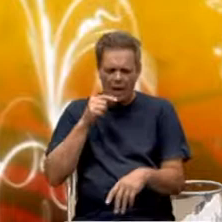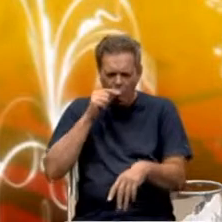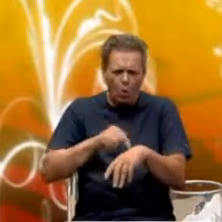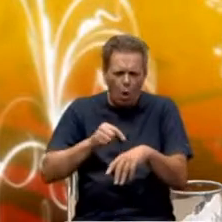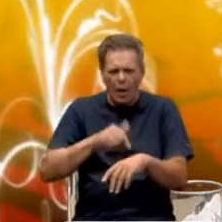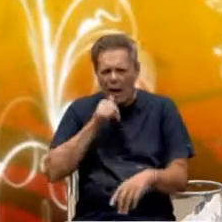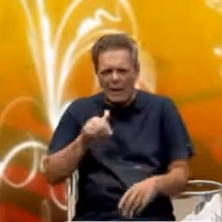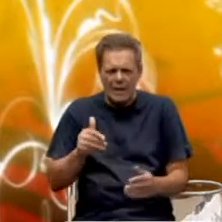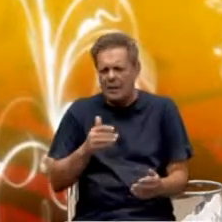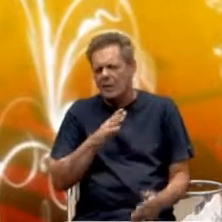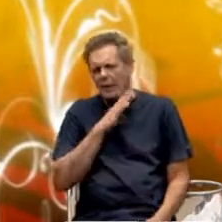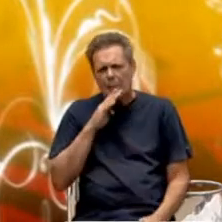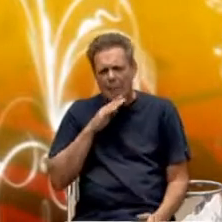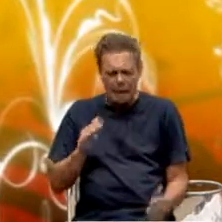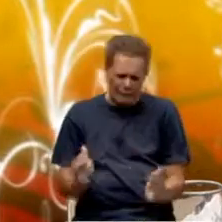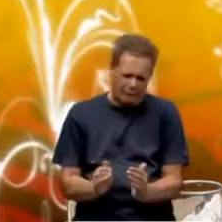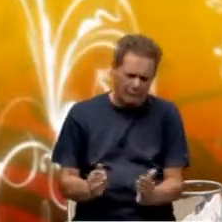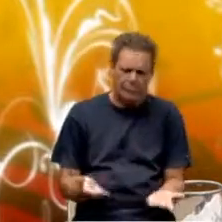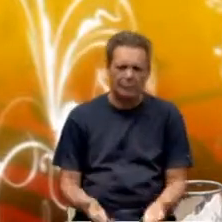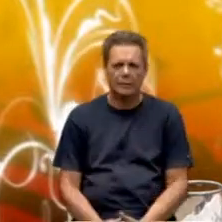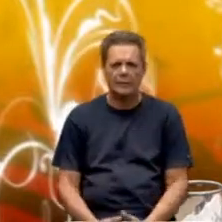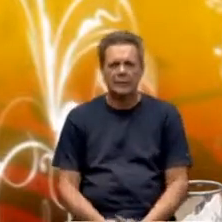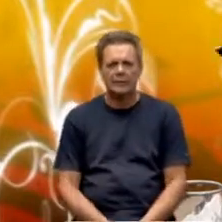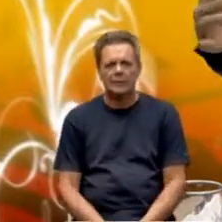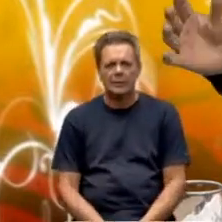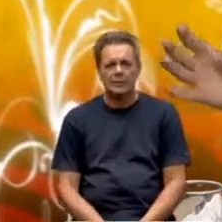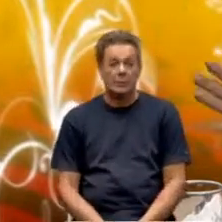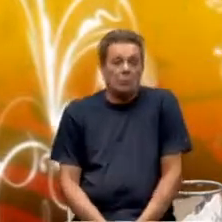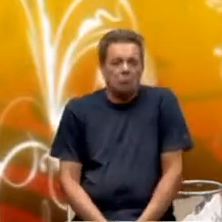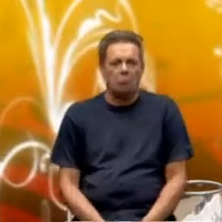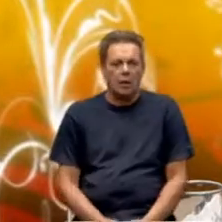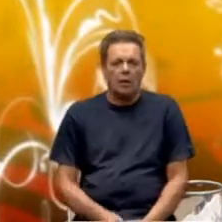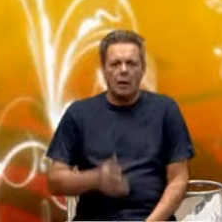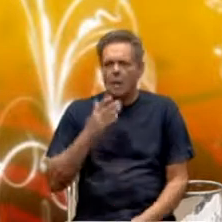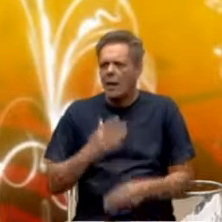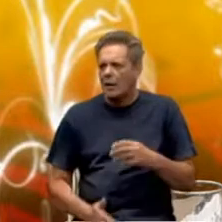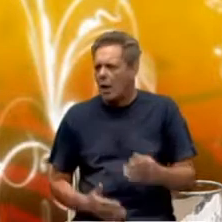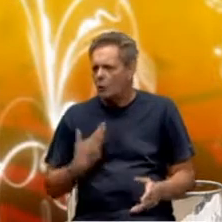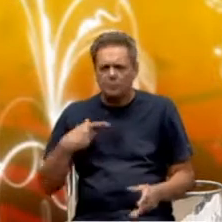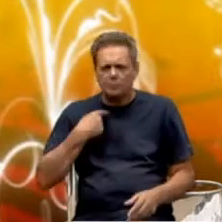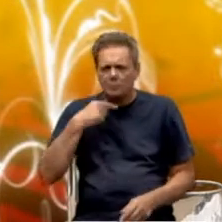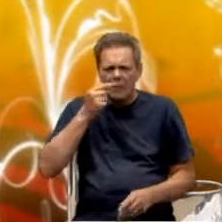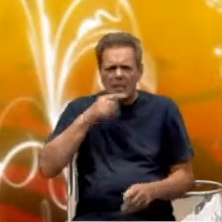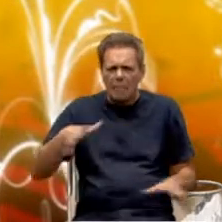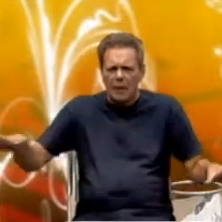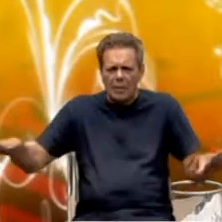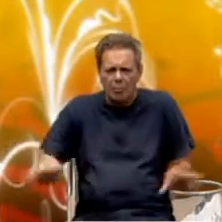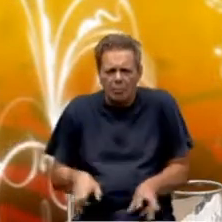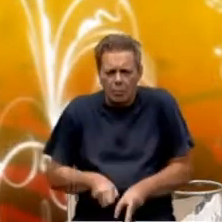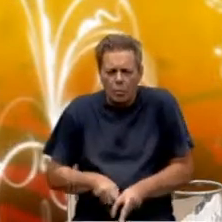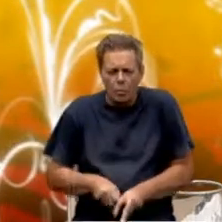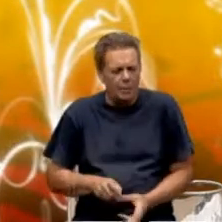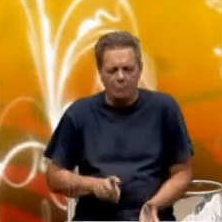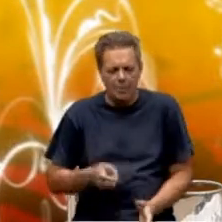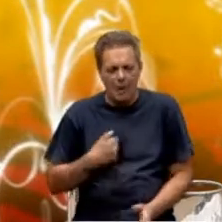jedan, kokoš mater. Znate kokoš? Ko. I onda svu piliće stavi pod krilce. Ne,